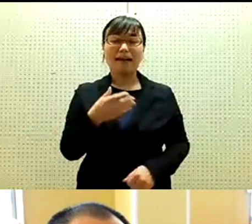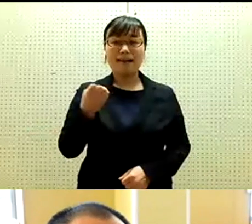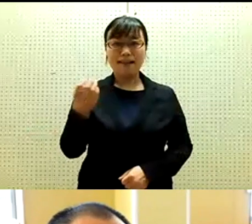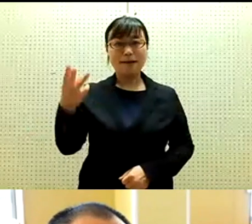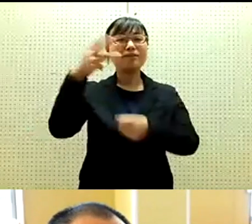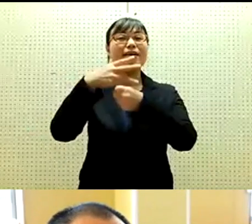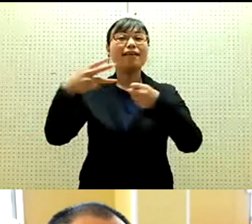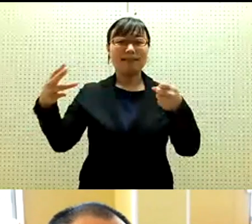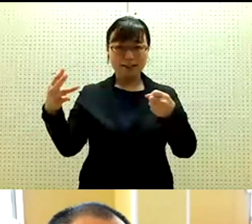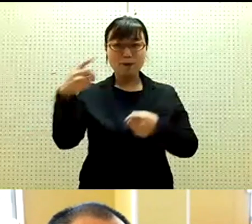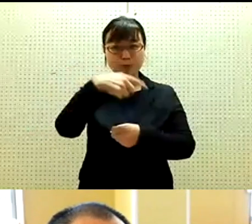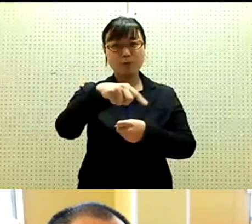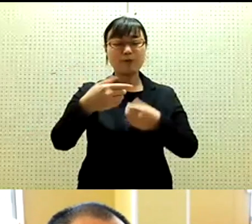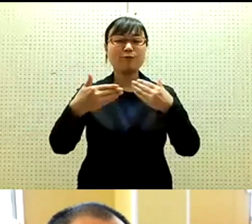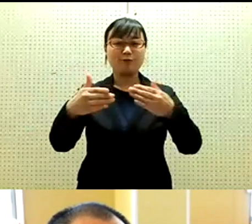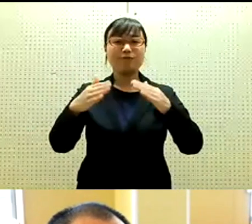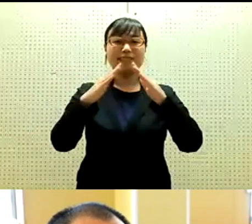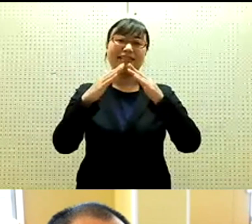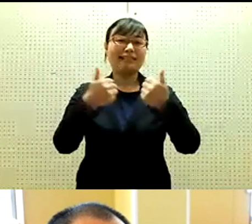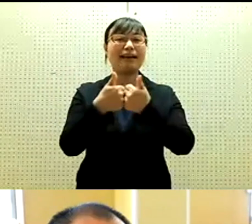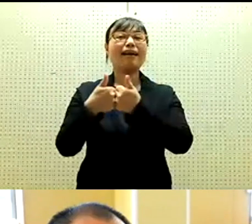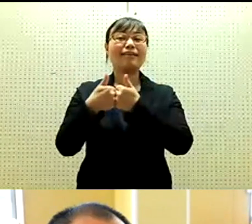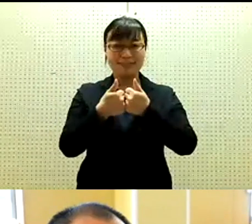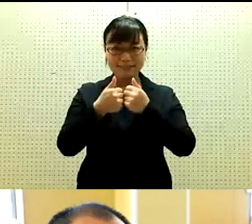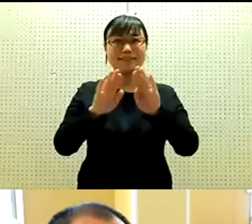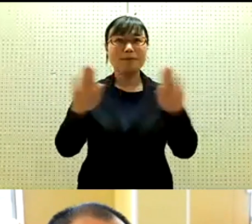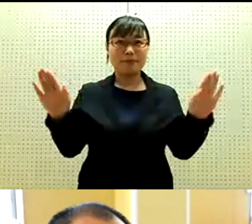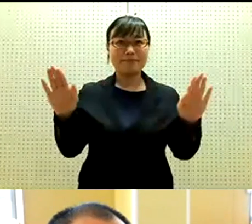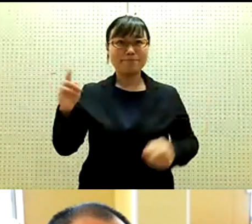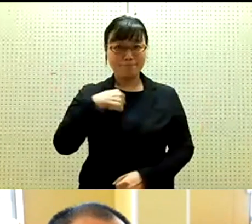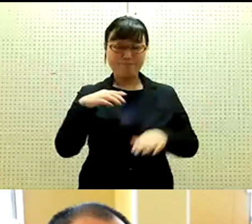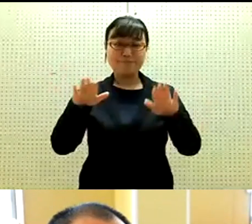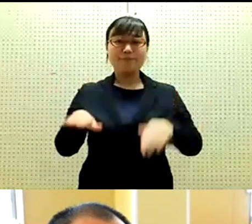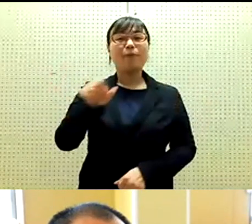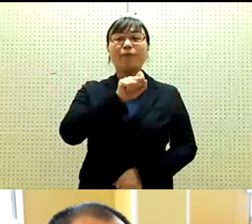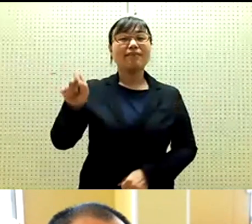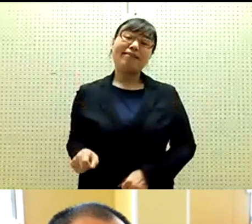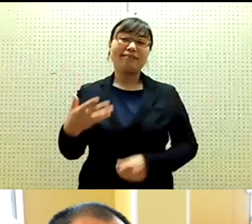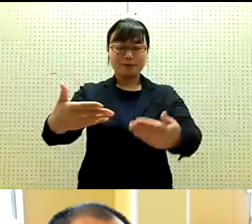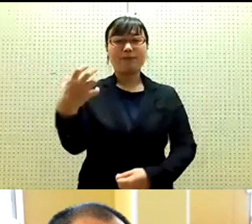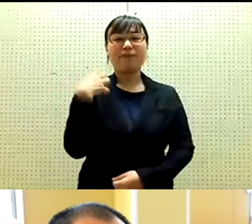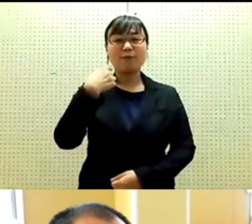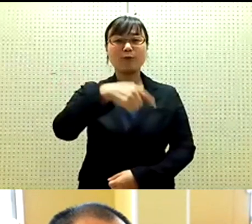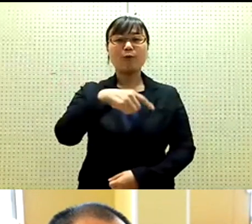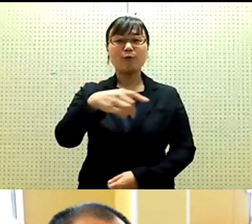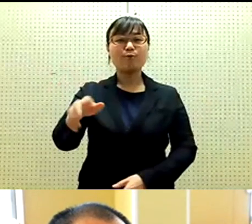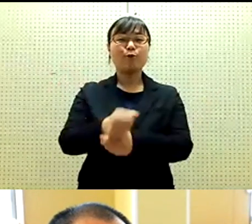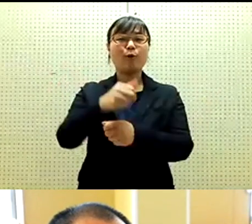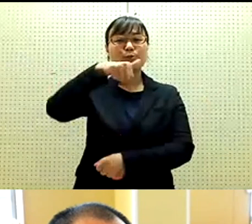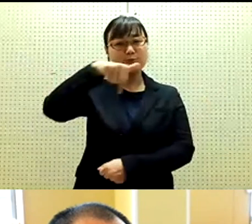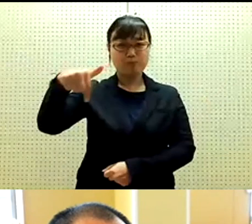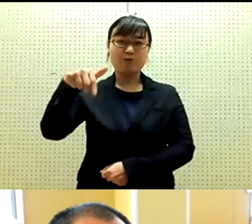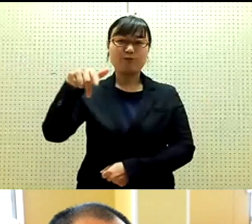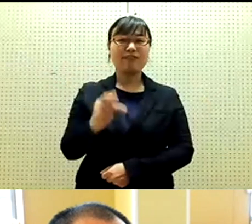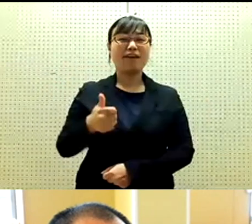。私は本日の進行を務めます、教育総務部教育総務課長の安藤